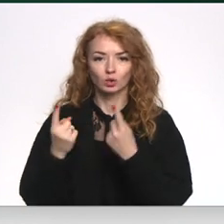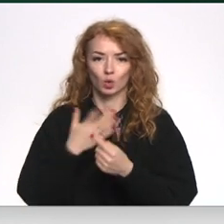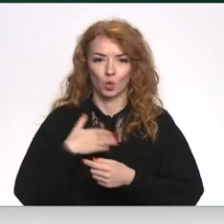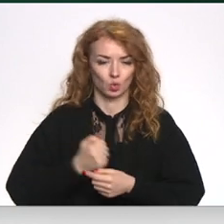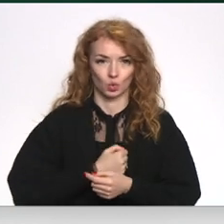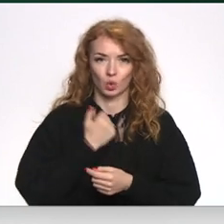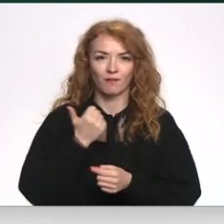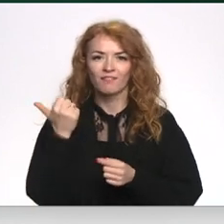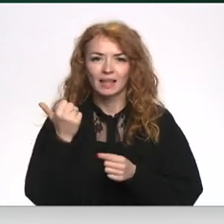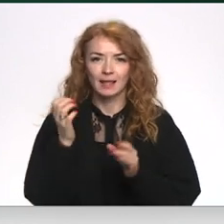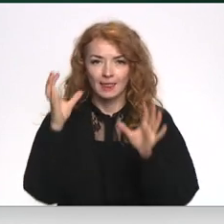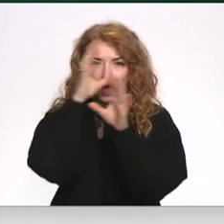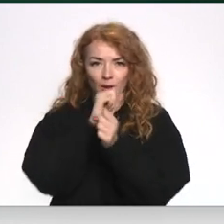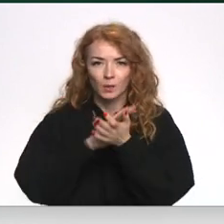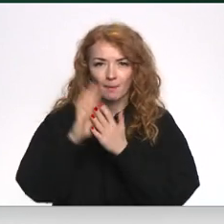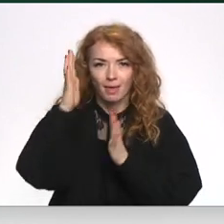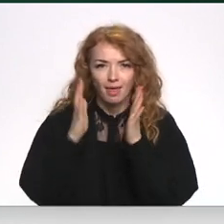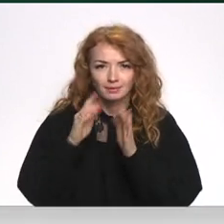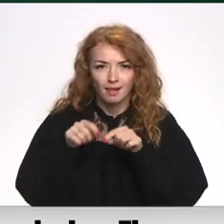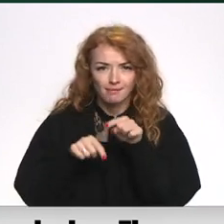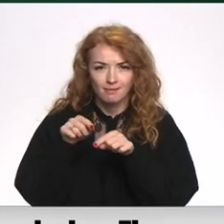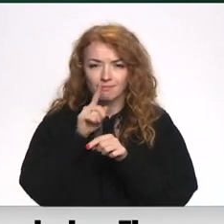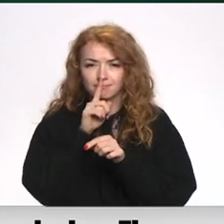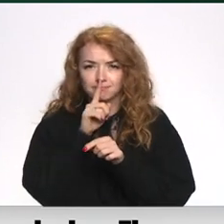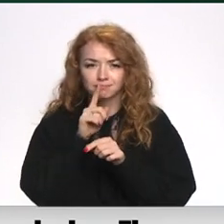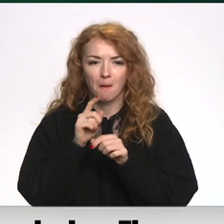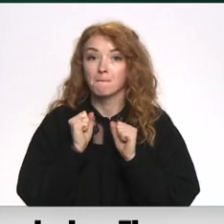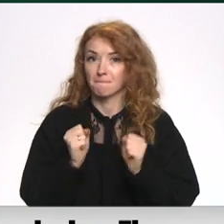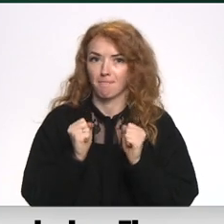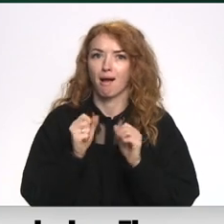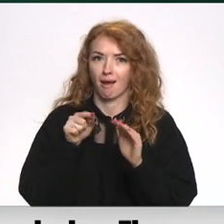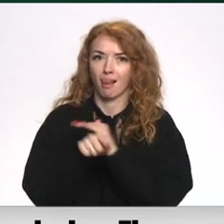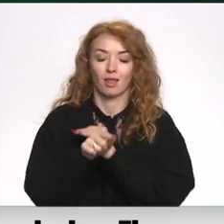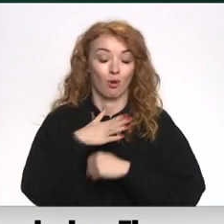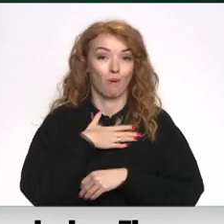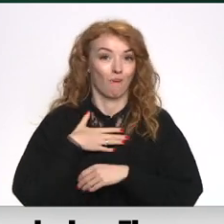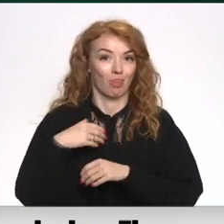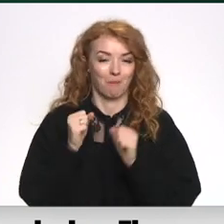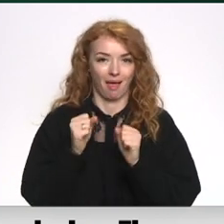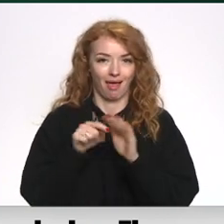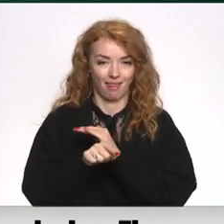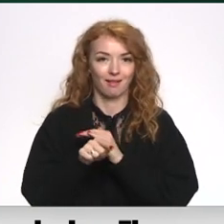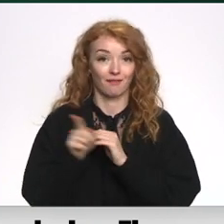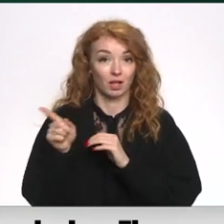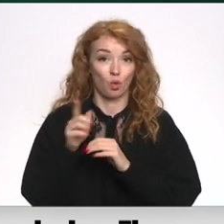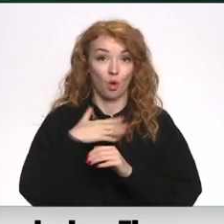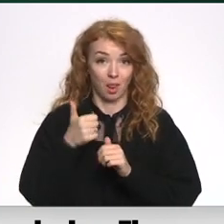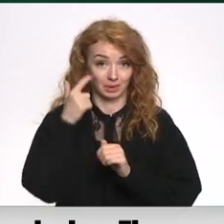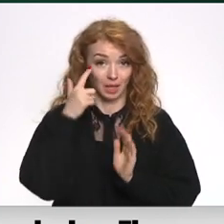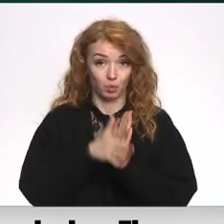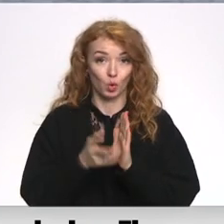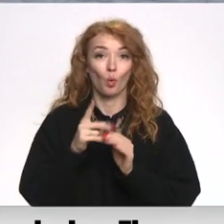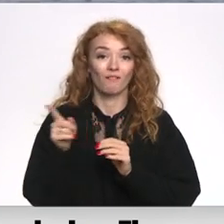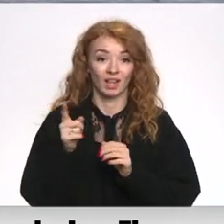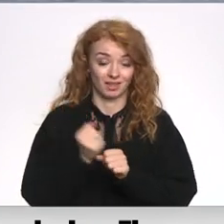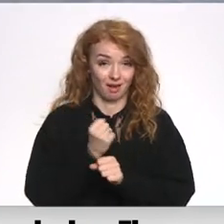Viņi arī pārvietojas naktī mežā, tumšā, bailīgi ļoti, jo viņi arī diezgan labi apzinās to